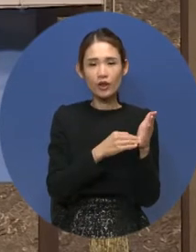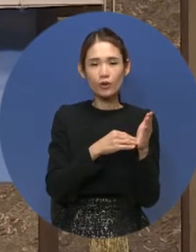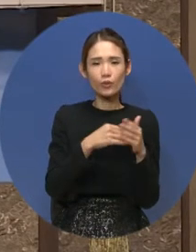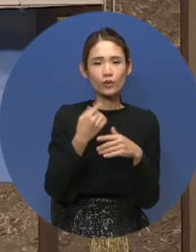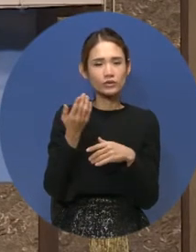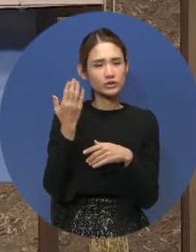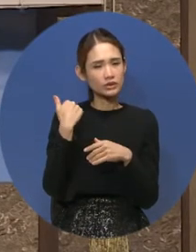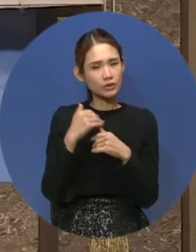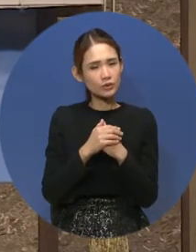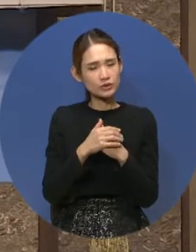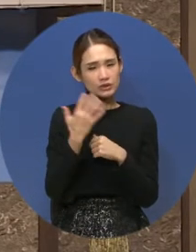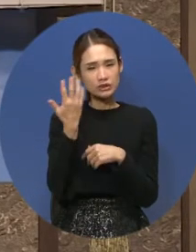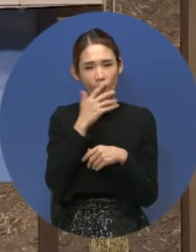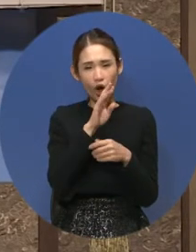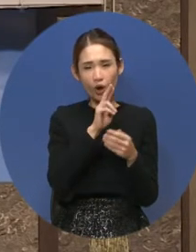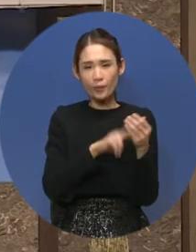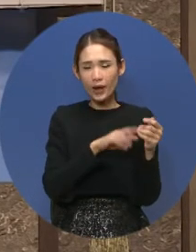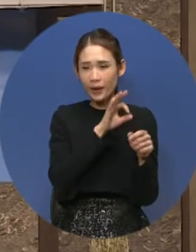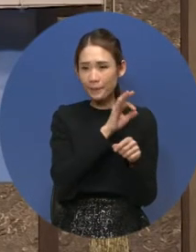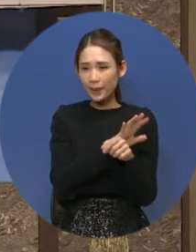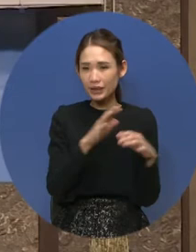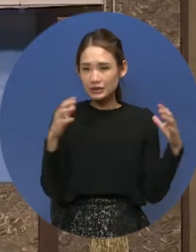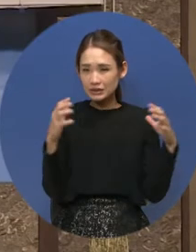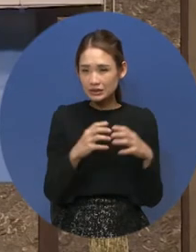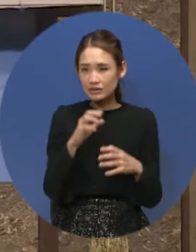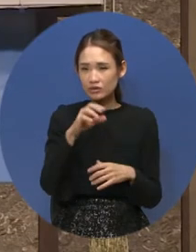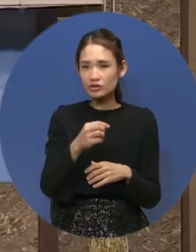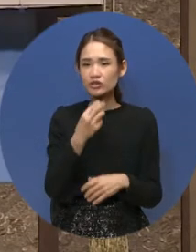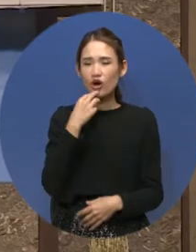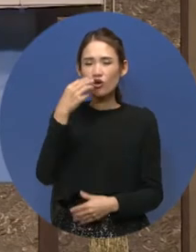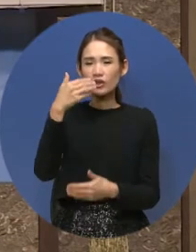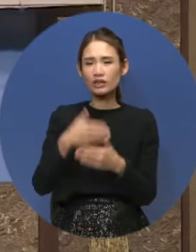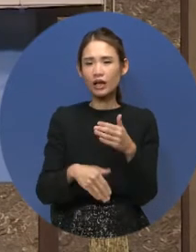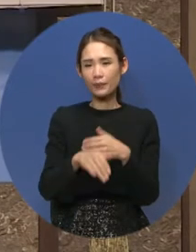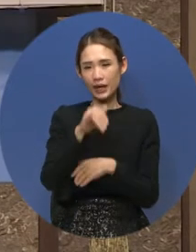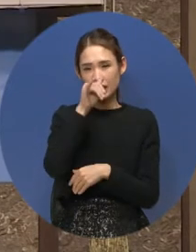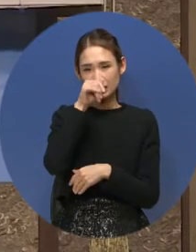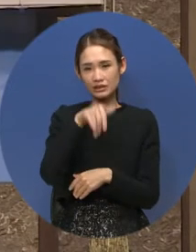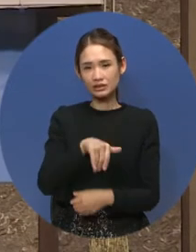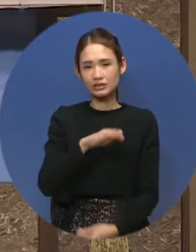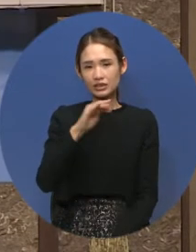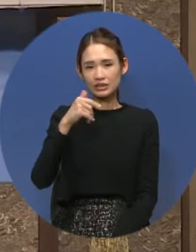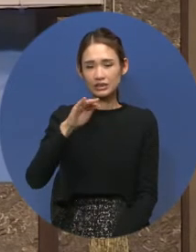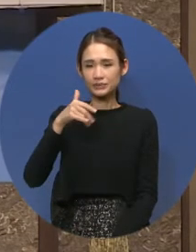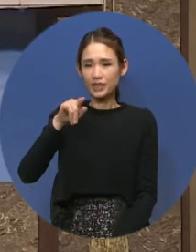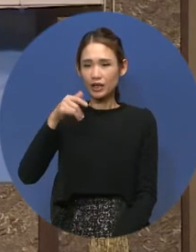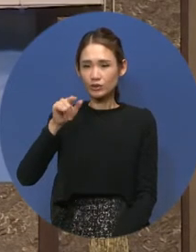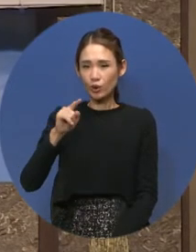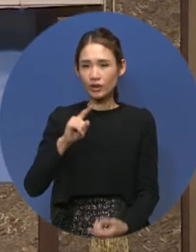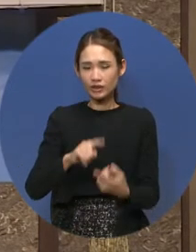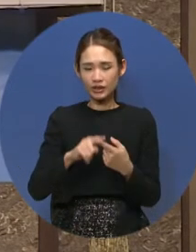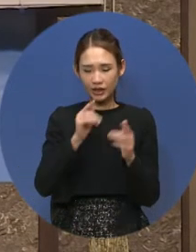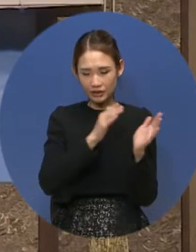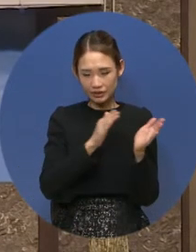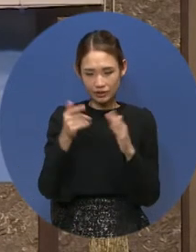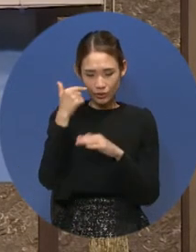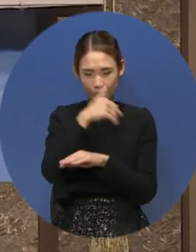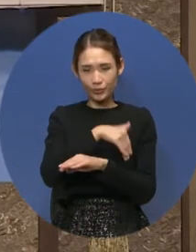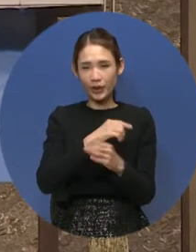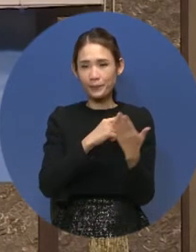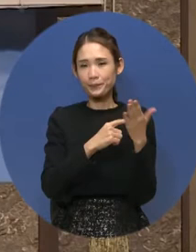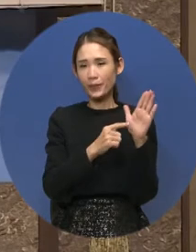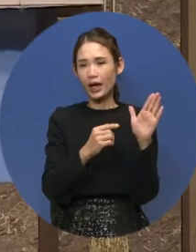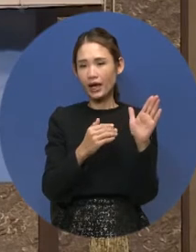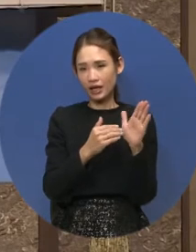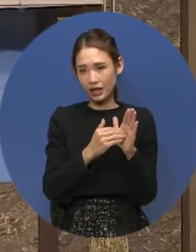지난달에는 성매매 집결지 서울에서 유일하게 남은 집창촌에 대한 정비 계획을 발표를 했습니다. 먼저